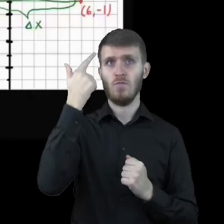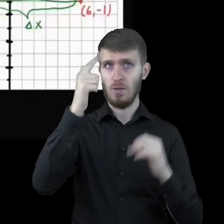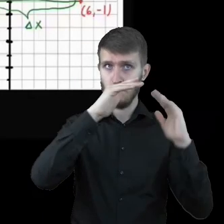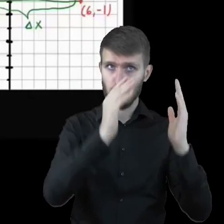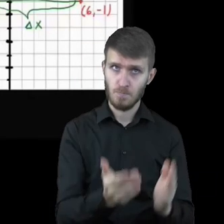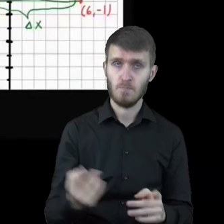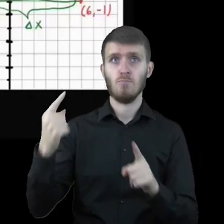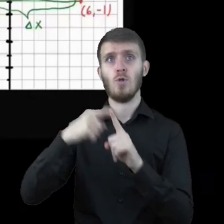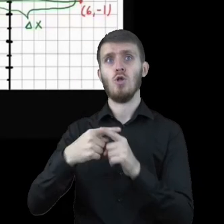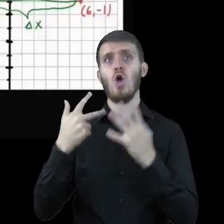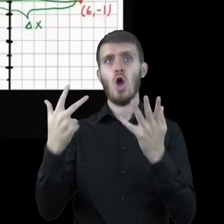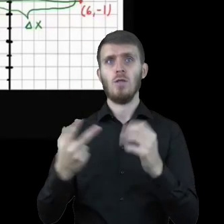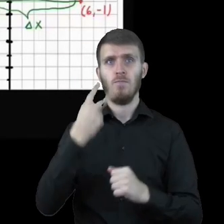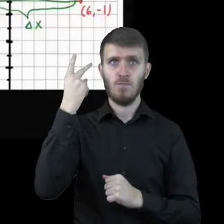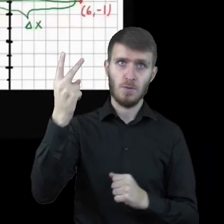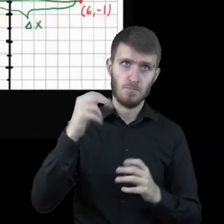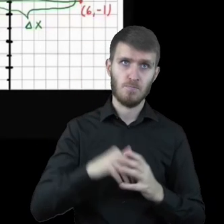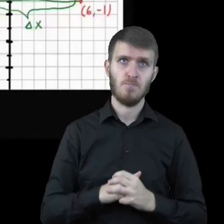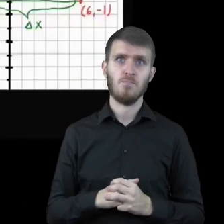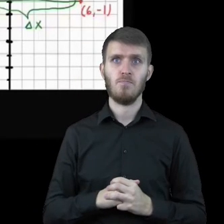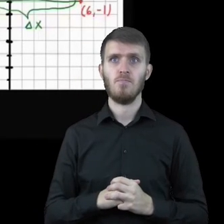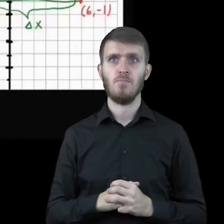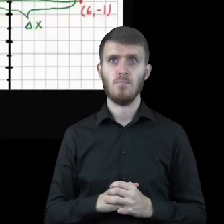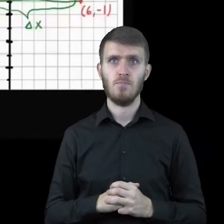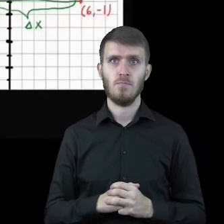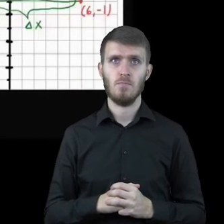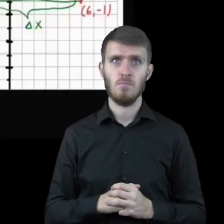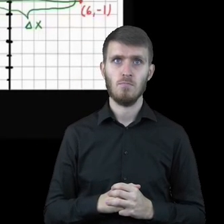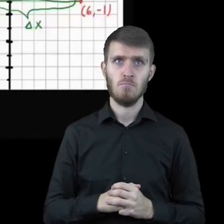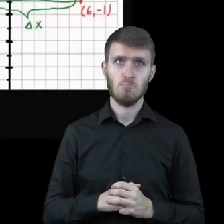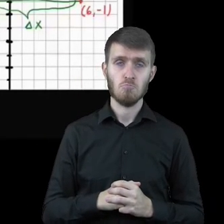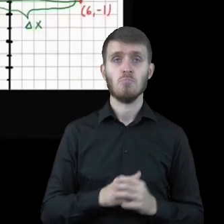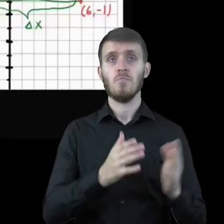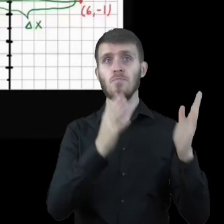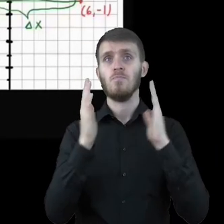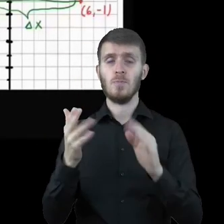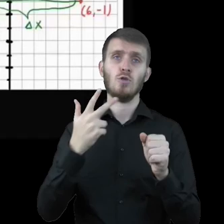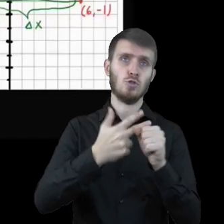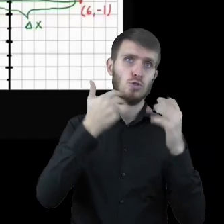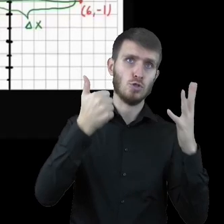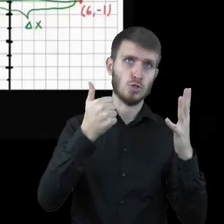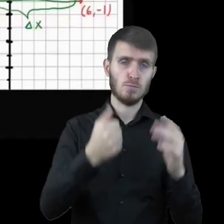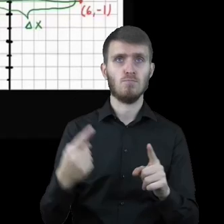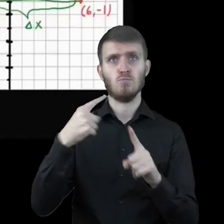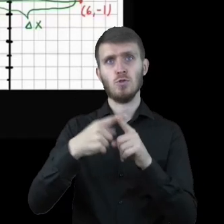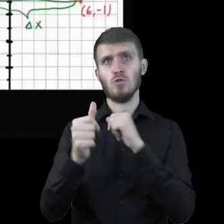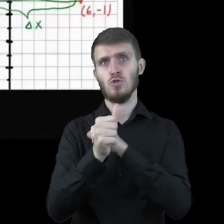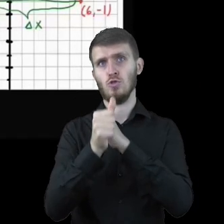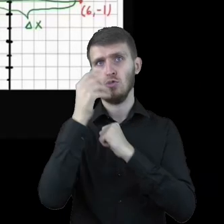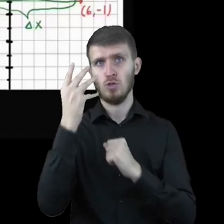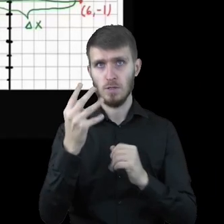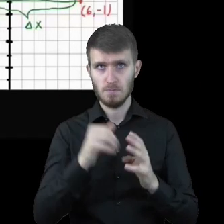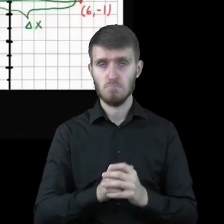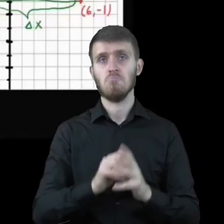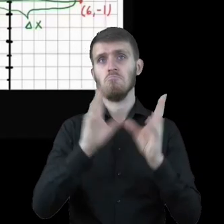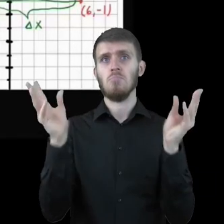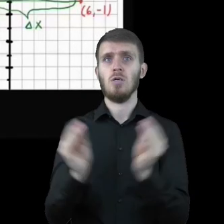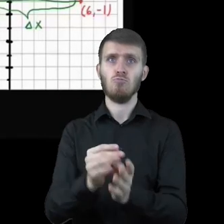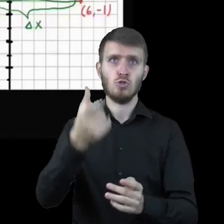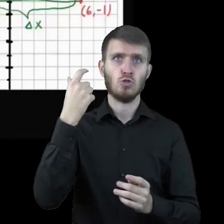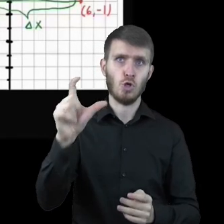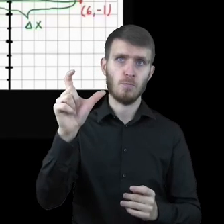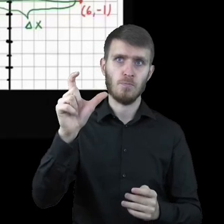do kwadratu plus 8 do kwadratu, czyli to jest 36 plus